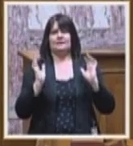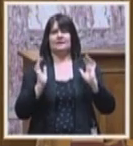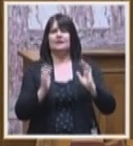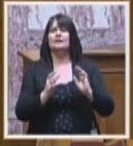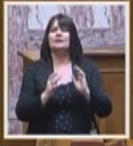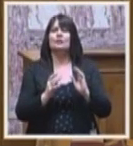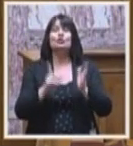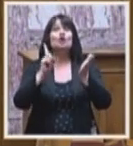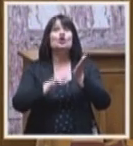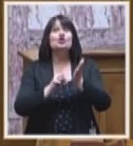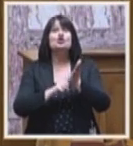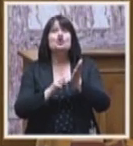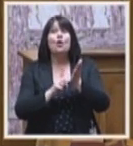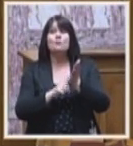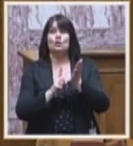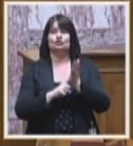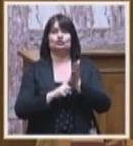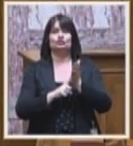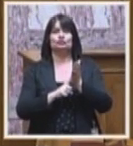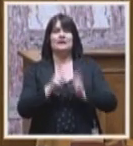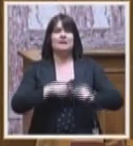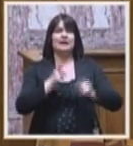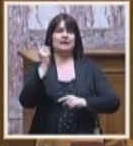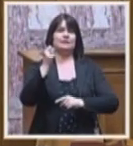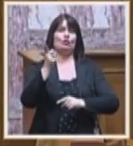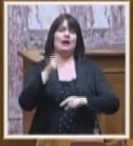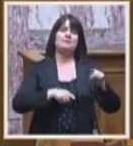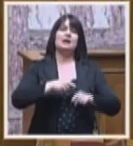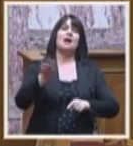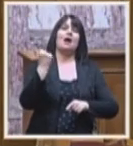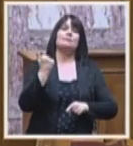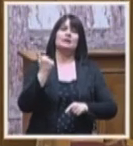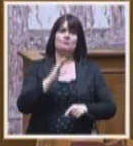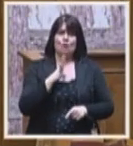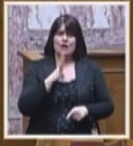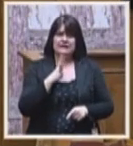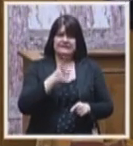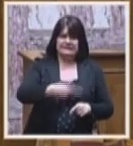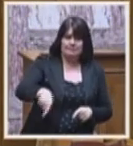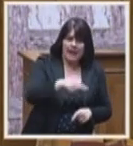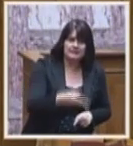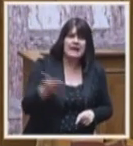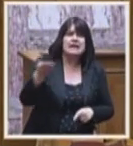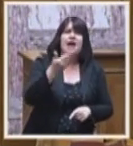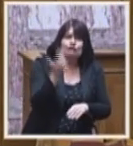της ευνομίας αντί της ατιμωρησίας. Το αυτονόητο που ζητά ο πολίτης, είτε είναι στην πλατεία ή οπουδήποτε